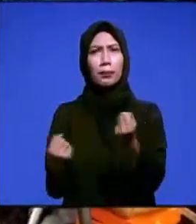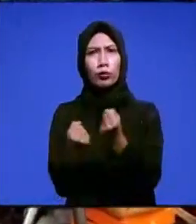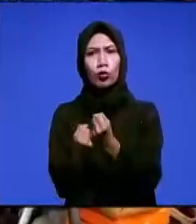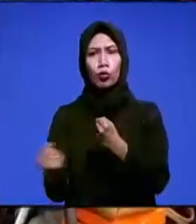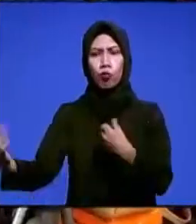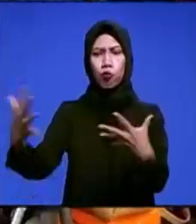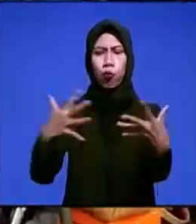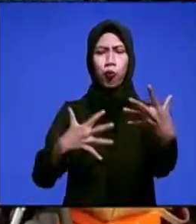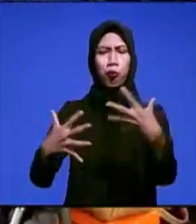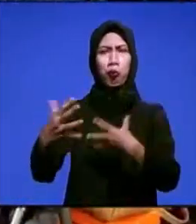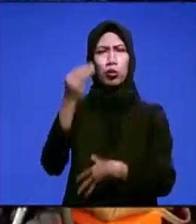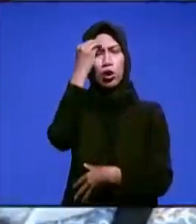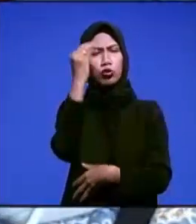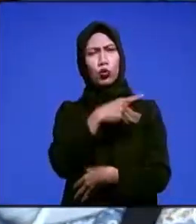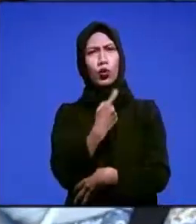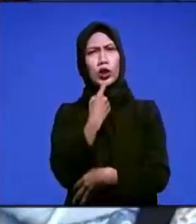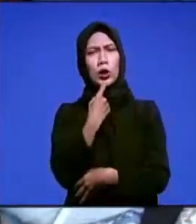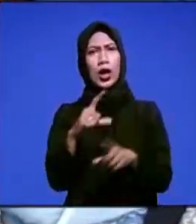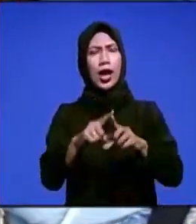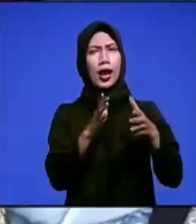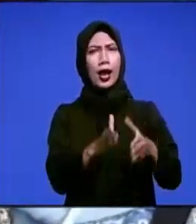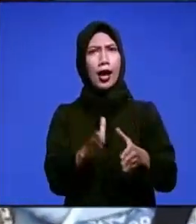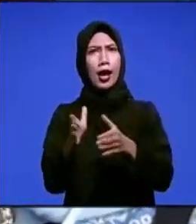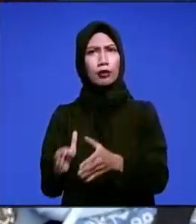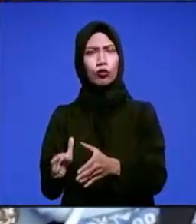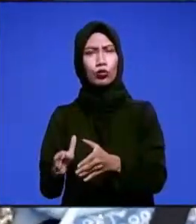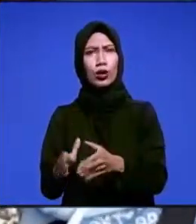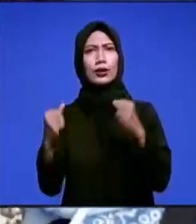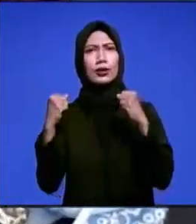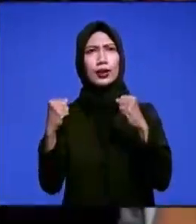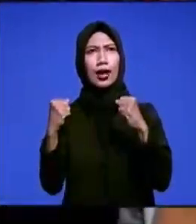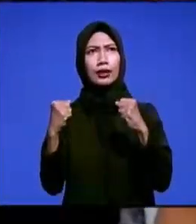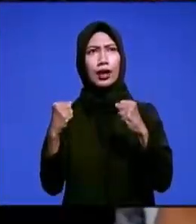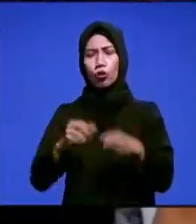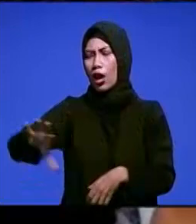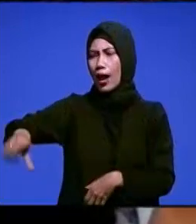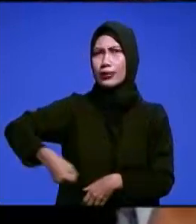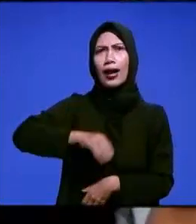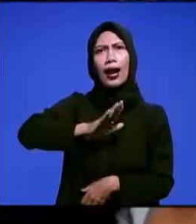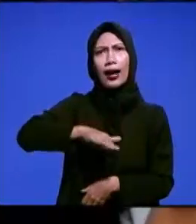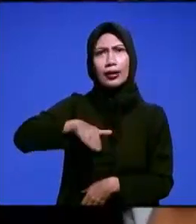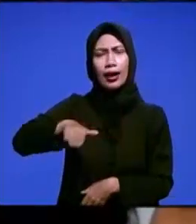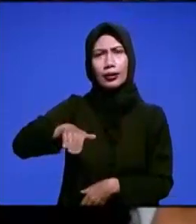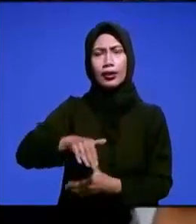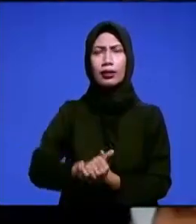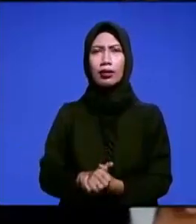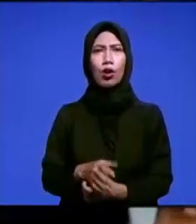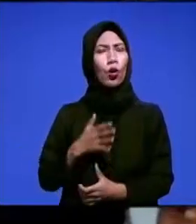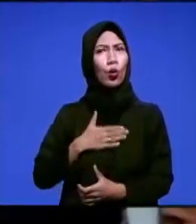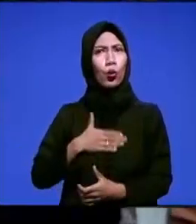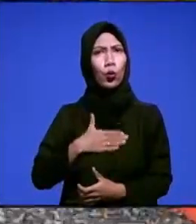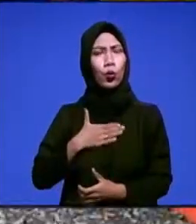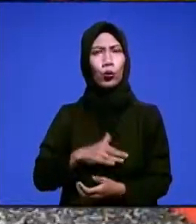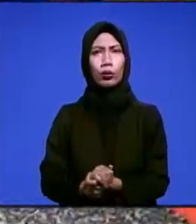pendukung yang mengabaikan protokol kesehatan dengan bebas berkerumun dan mengikut sertakan anak-anak. Aziz Rismaya dan Haris Sanjaya